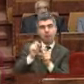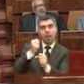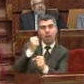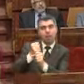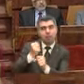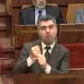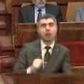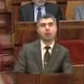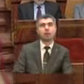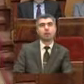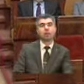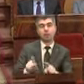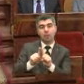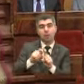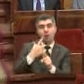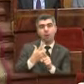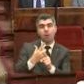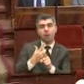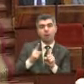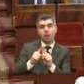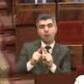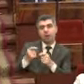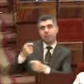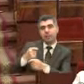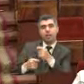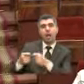في التهريب المعيشي مع تقنين